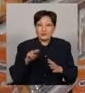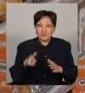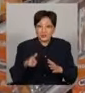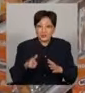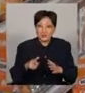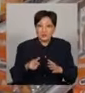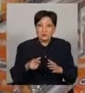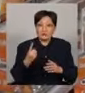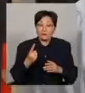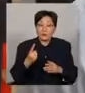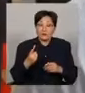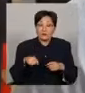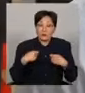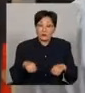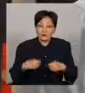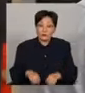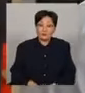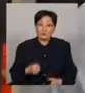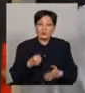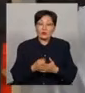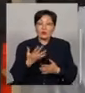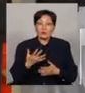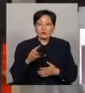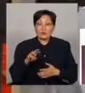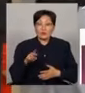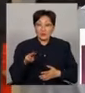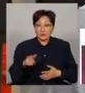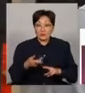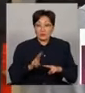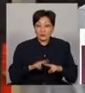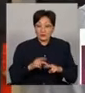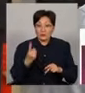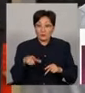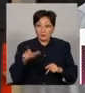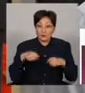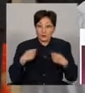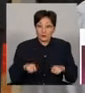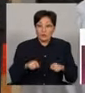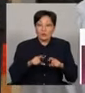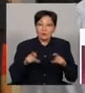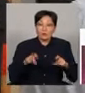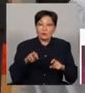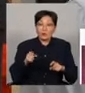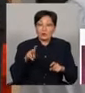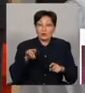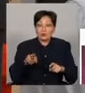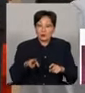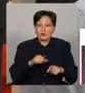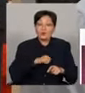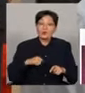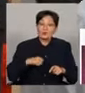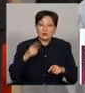одни руки. До 5 килограмм на руки это в сети «Магнум» имеется, так как, сами понимаете,